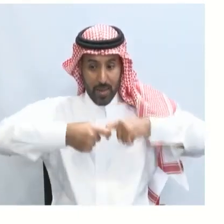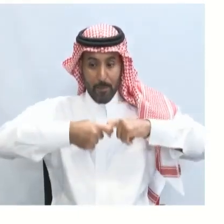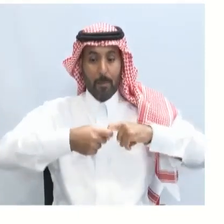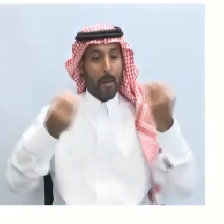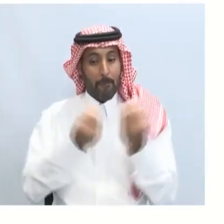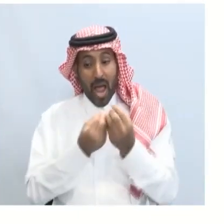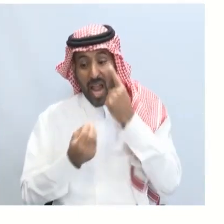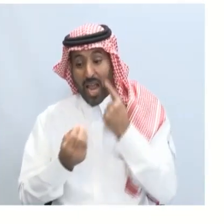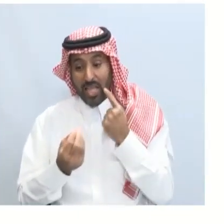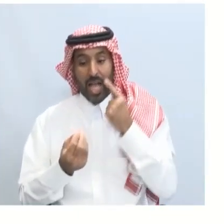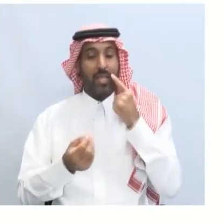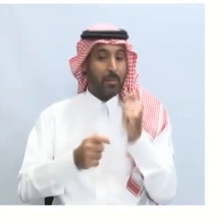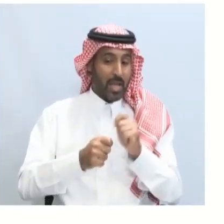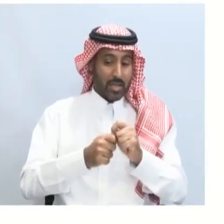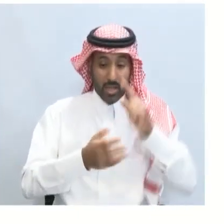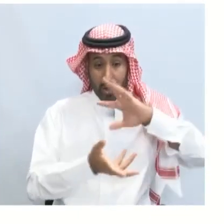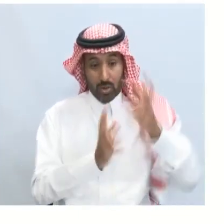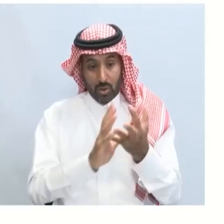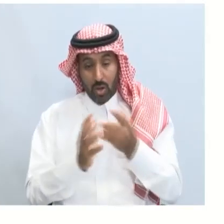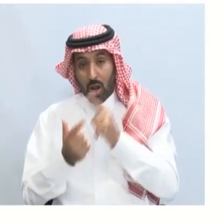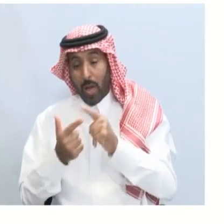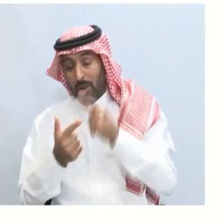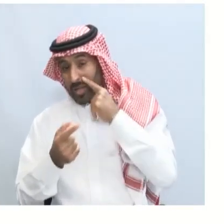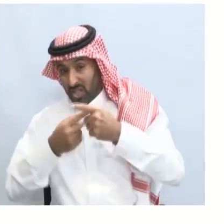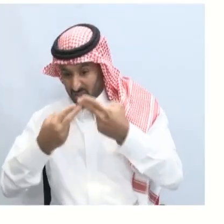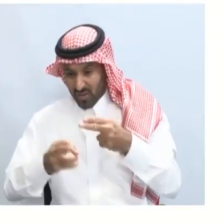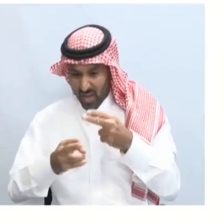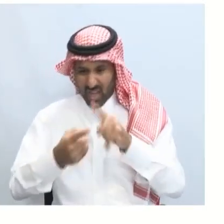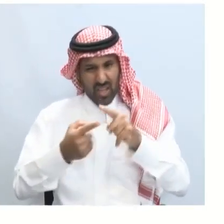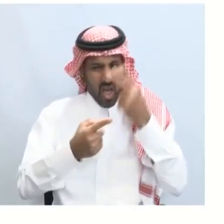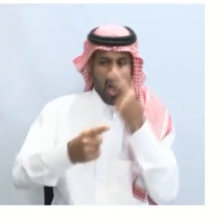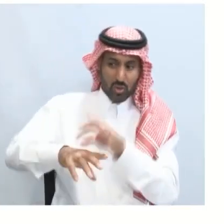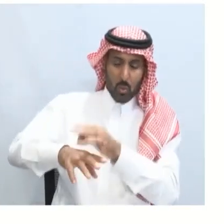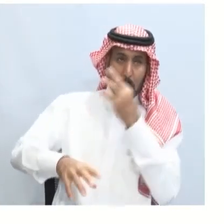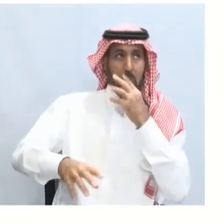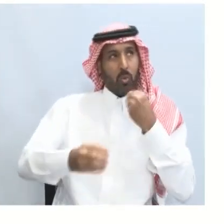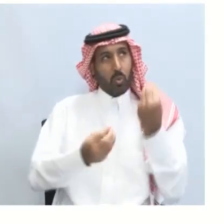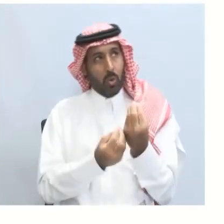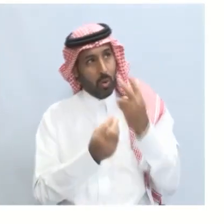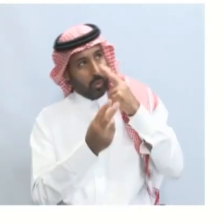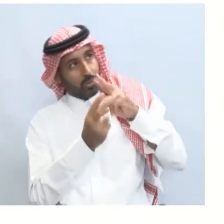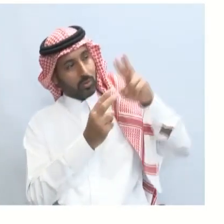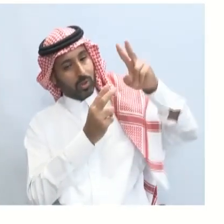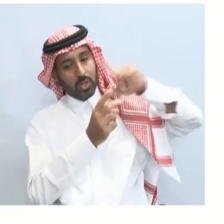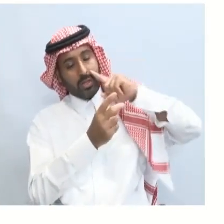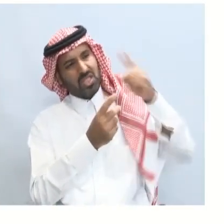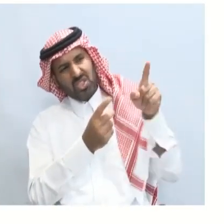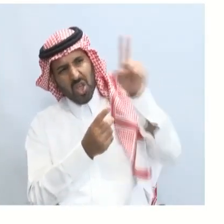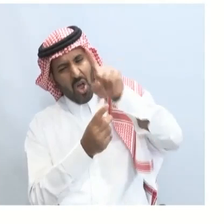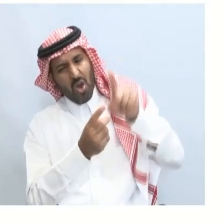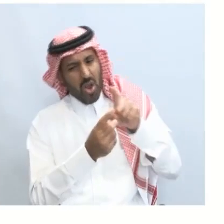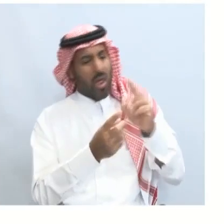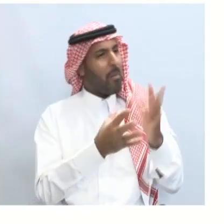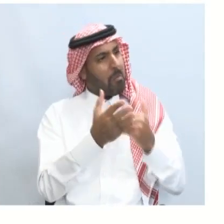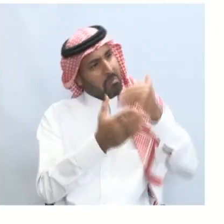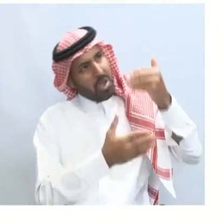مع الحياه ونشاه الكون وعمليه الافتتان الناس بروعه السماء والتساؤل الى